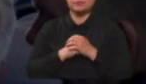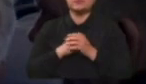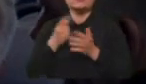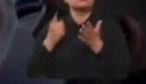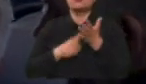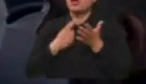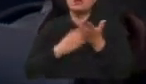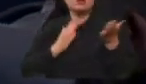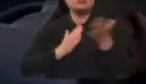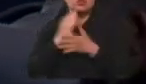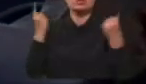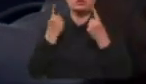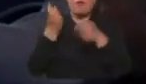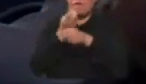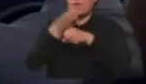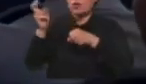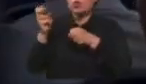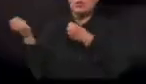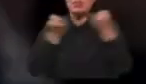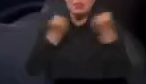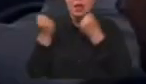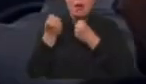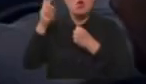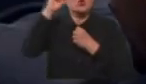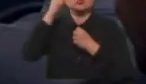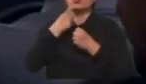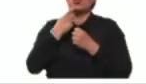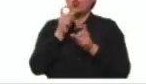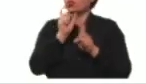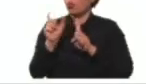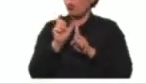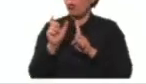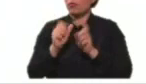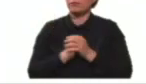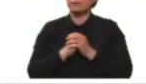Często przez właśnie zjawisko wykluczenia transportowego rozumiemy